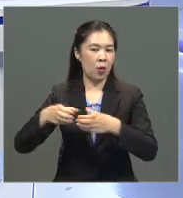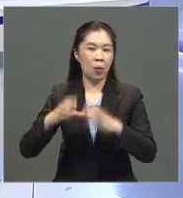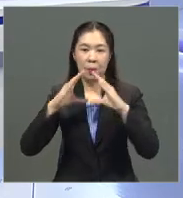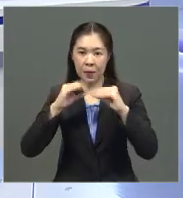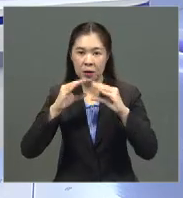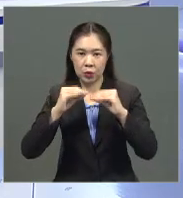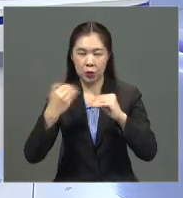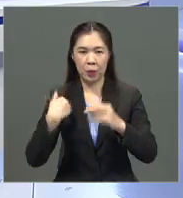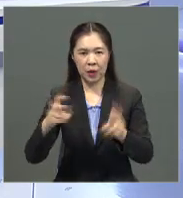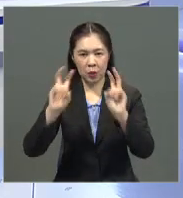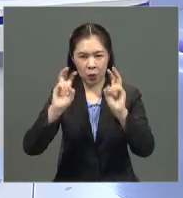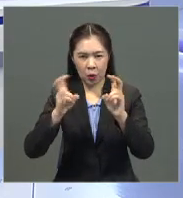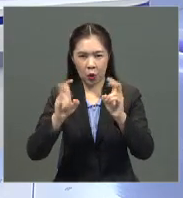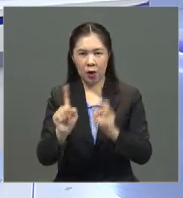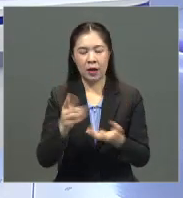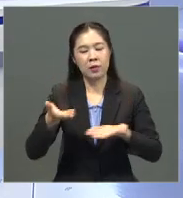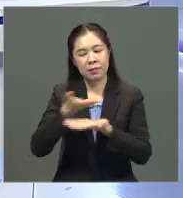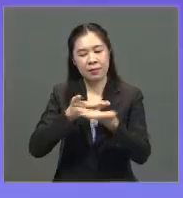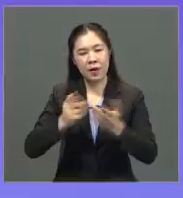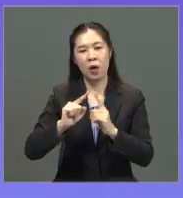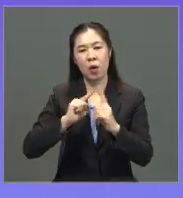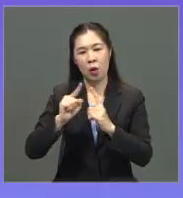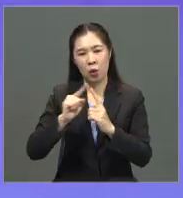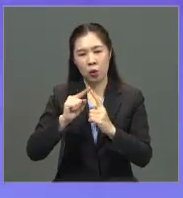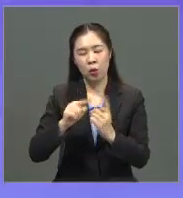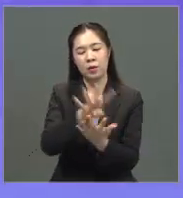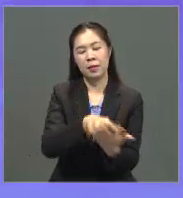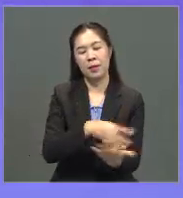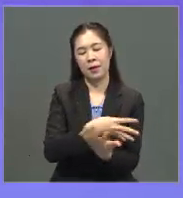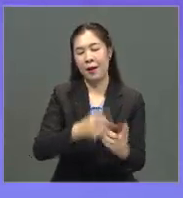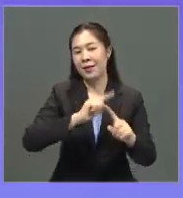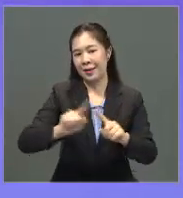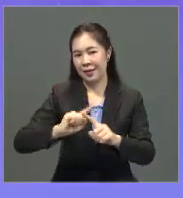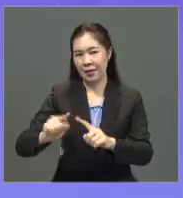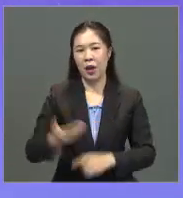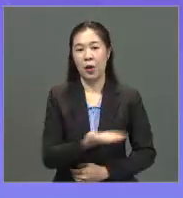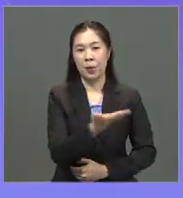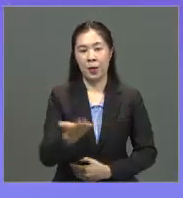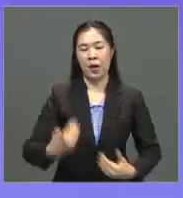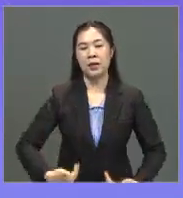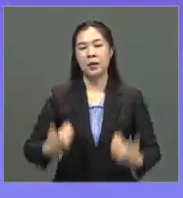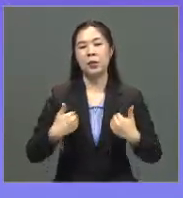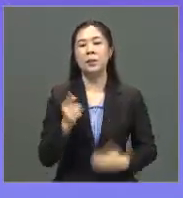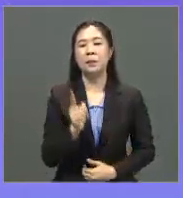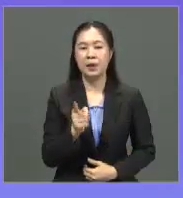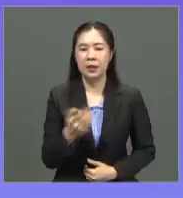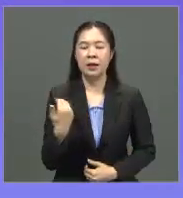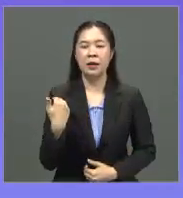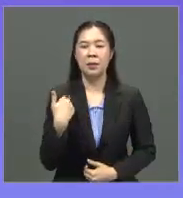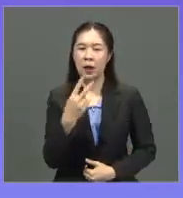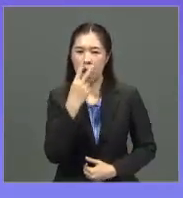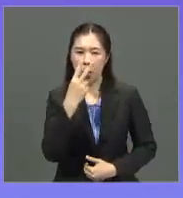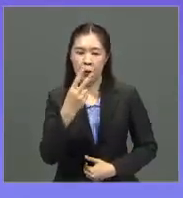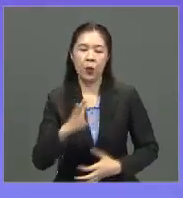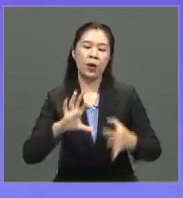เล็กในการประชุมเรียนหลักๆประเด็นนึงก็จะมีการพูดคุยเรื่องของมาตรการของใครต่างๆให้เรากลับมาใช้ชีวิตได้มากขึ้นแล้วก็จะเป็นการเข้าไปรับ